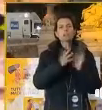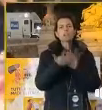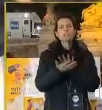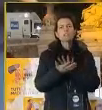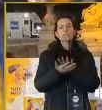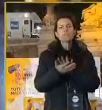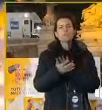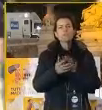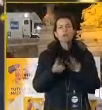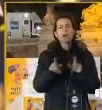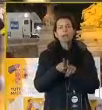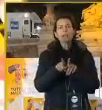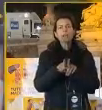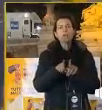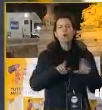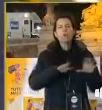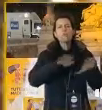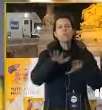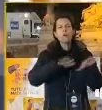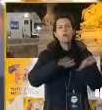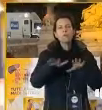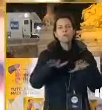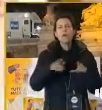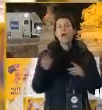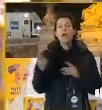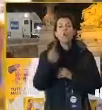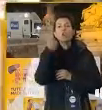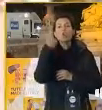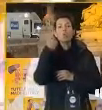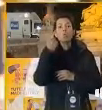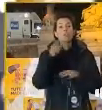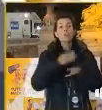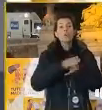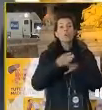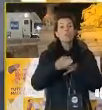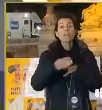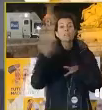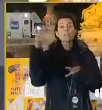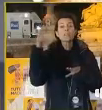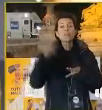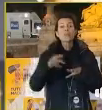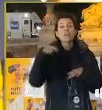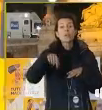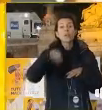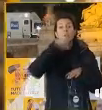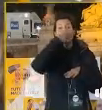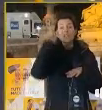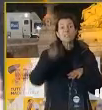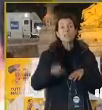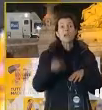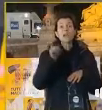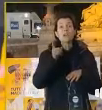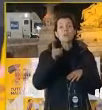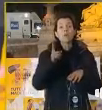E l'unico partito vero che c'è oggi in Italia siamo noi.